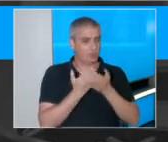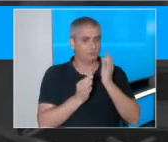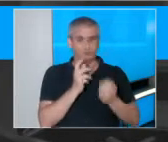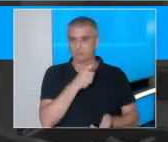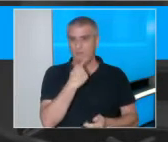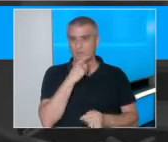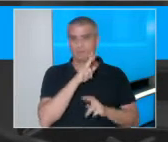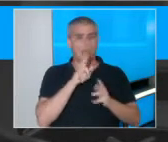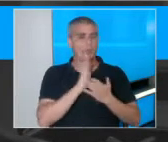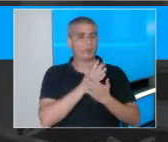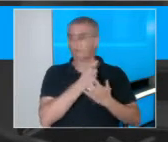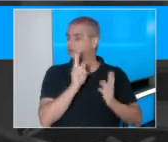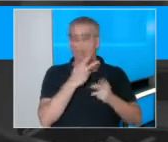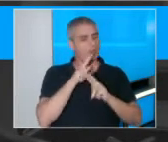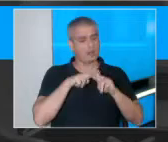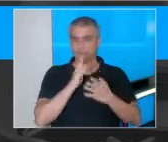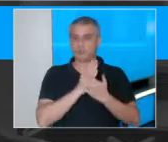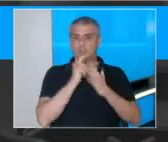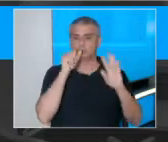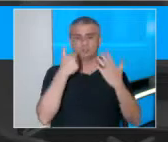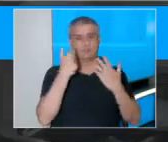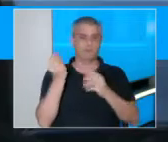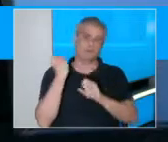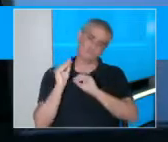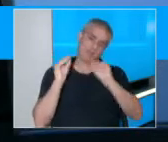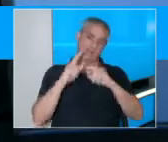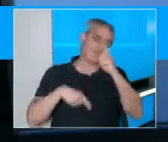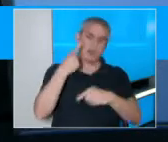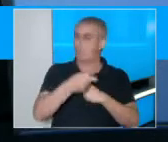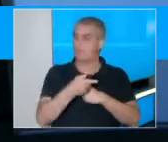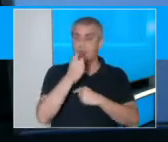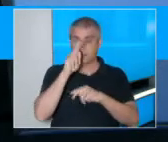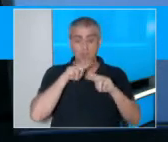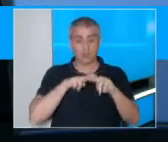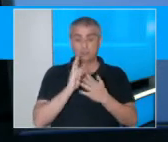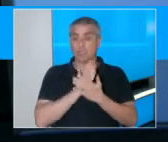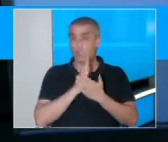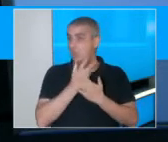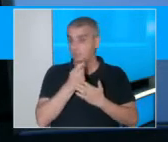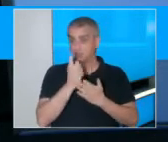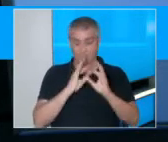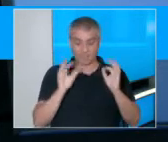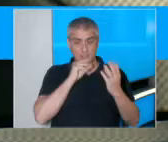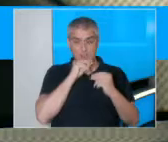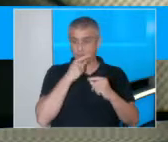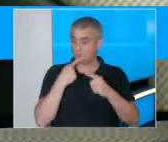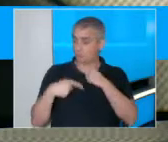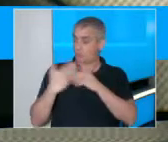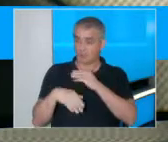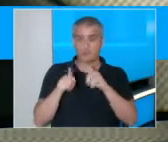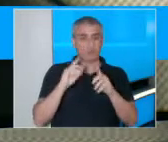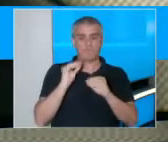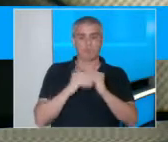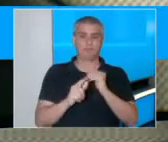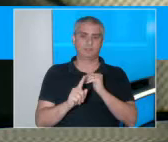שישאירו את ההכרעה לבאים אחריהם. אתה לא יכול להשאיר הכרעה שש שנים ולהעביר אותה לבא אחריך. אתה יכול להשאיר הכרעה שאתה התחלת לדון בשנה האחרונה ועוד לא